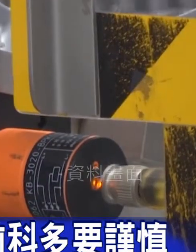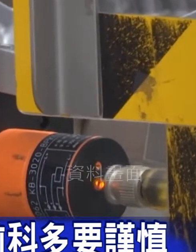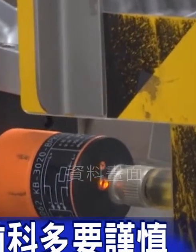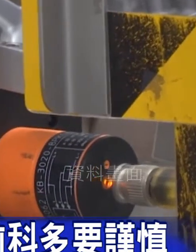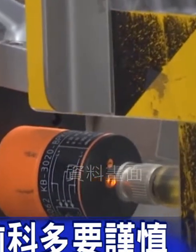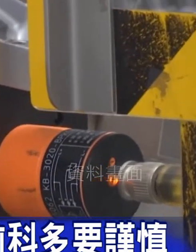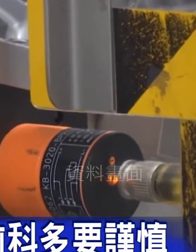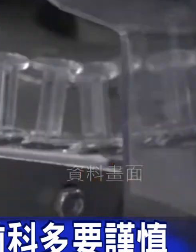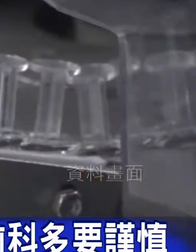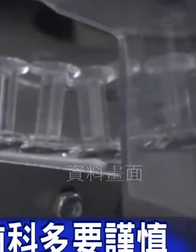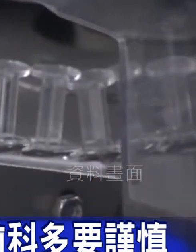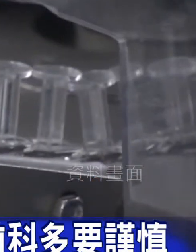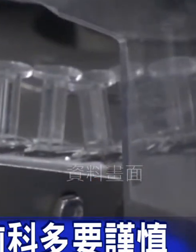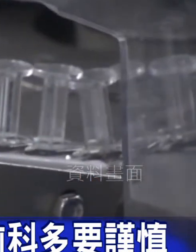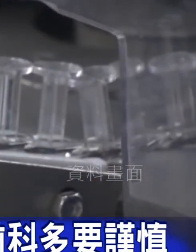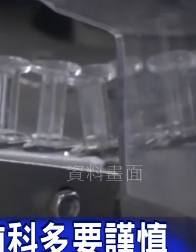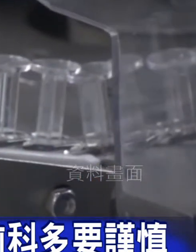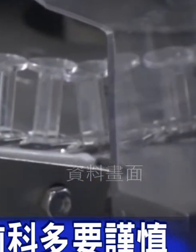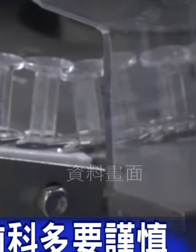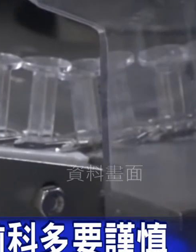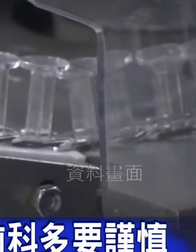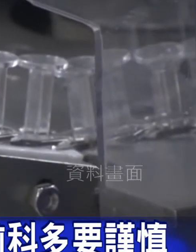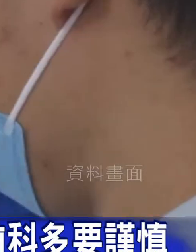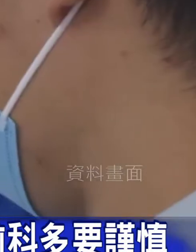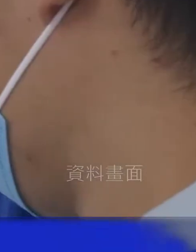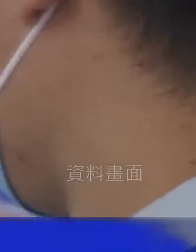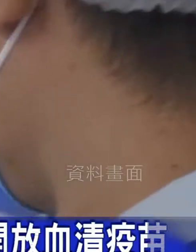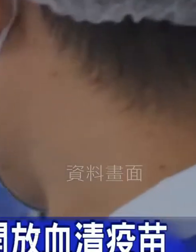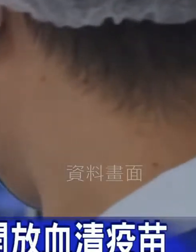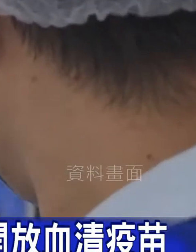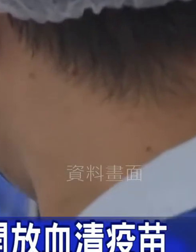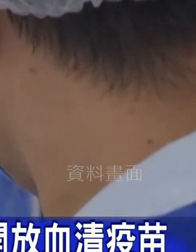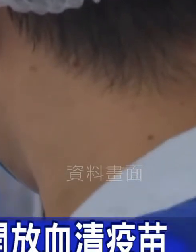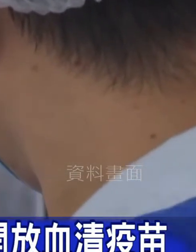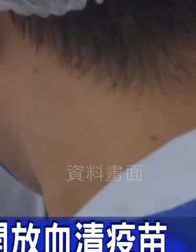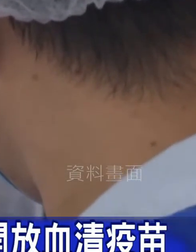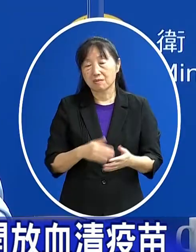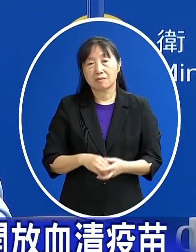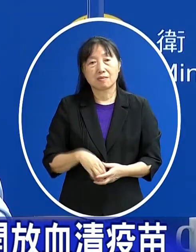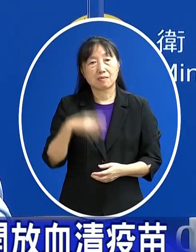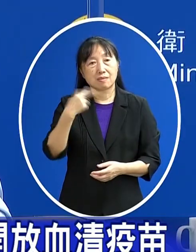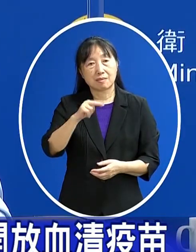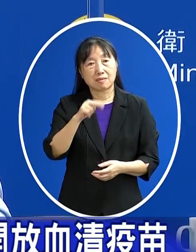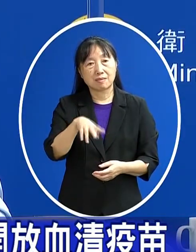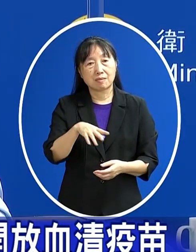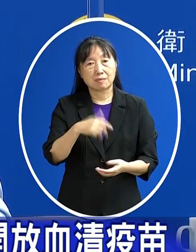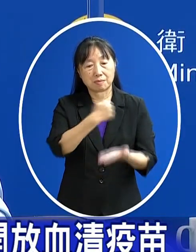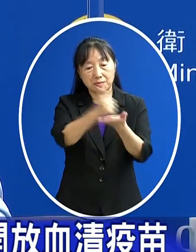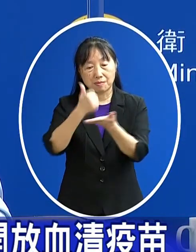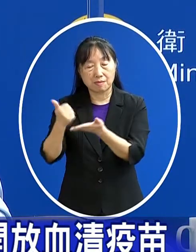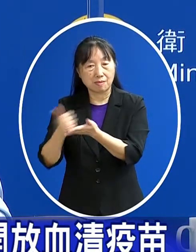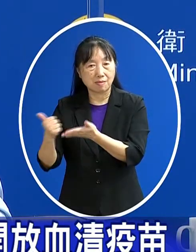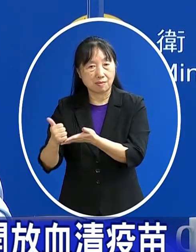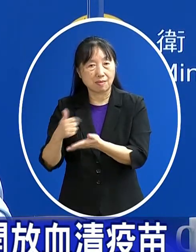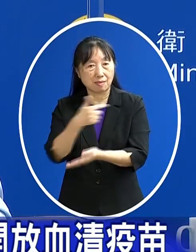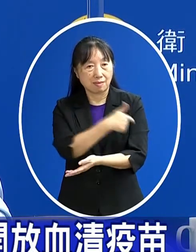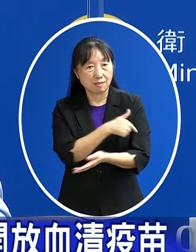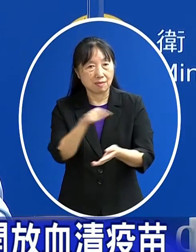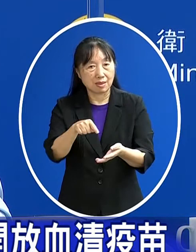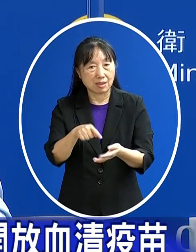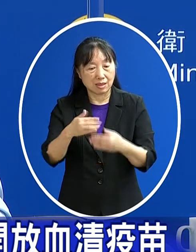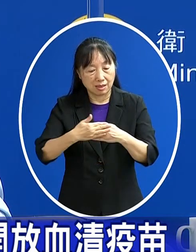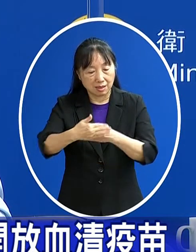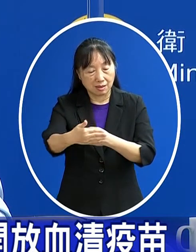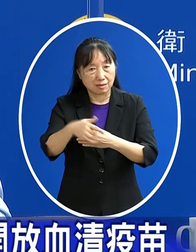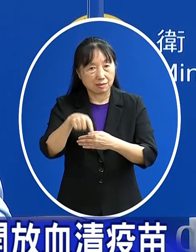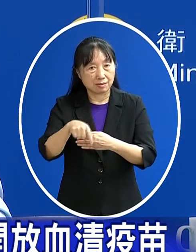血清、血疫制剂和疫苗一直都没有开放，和今年的疫情没有关系。 在送到各地方施打这之间的管